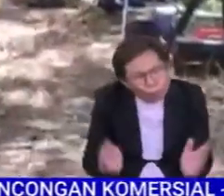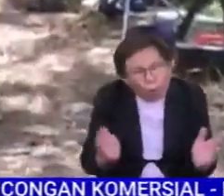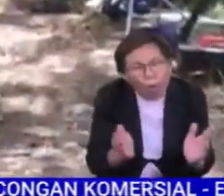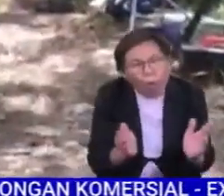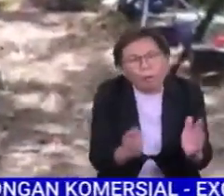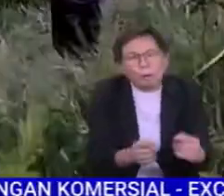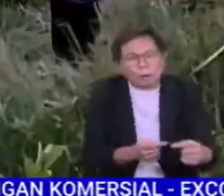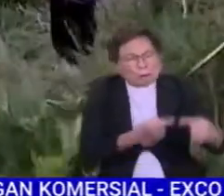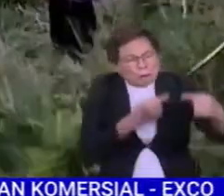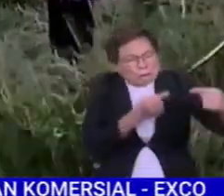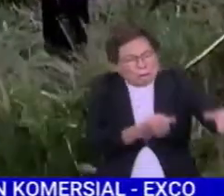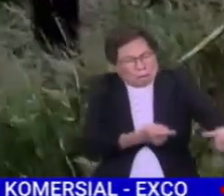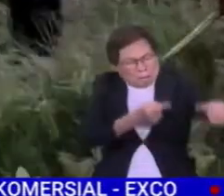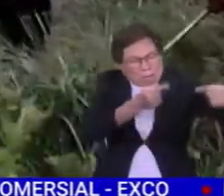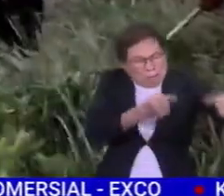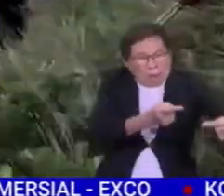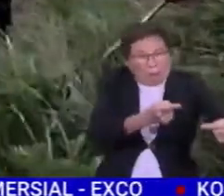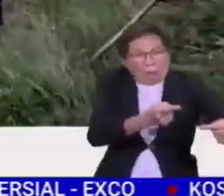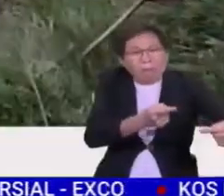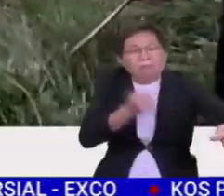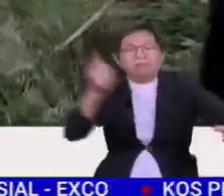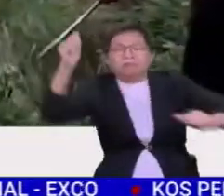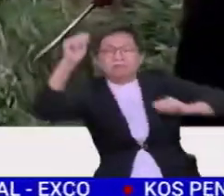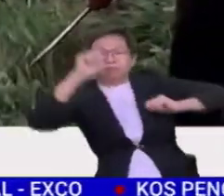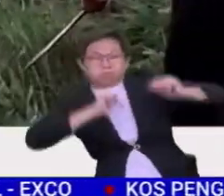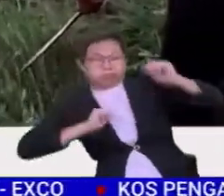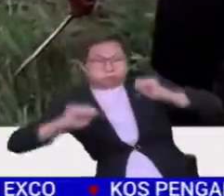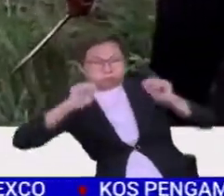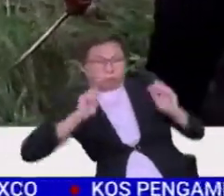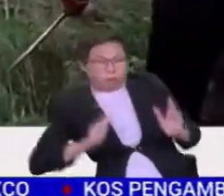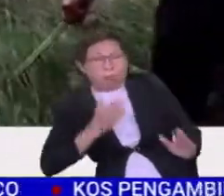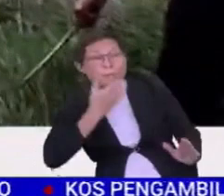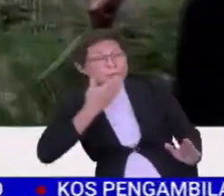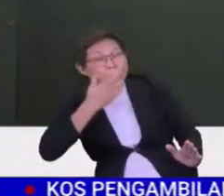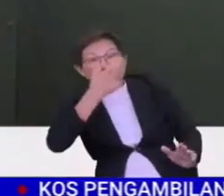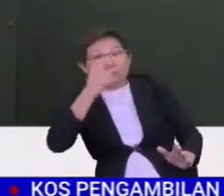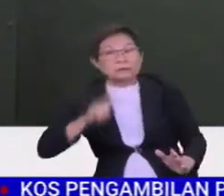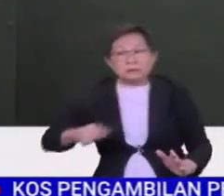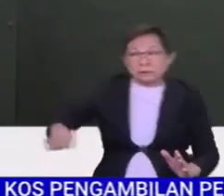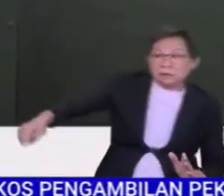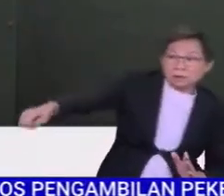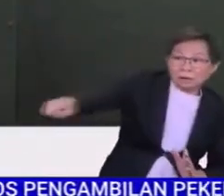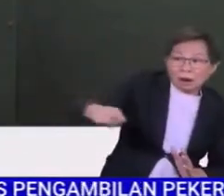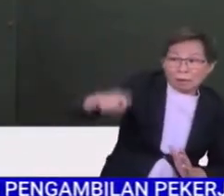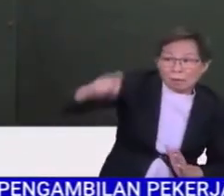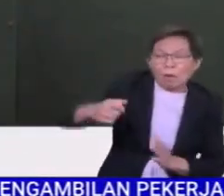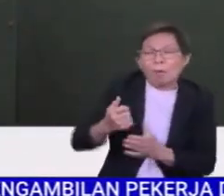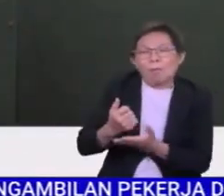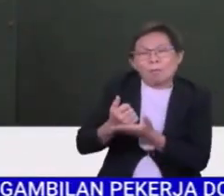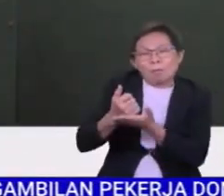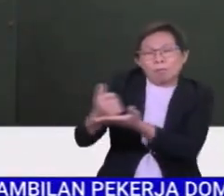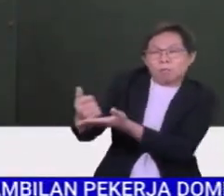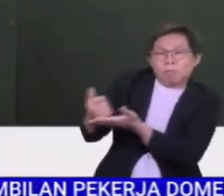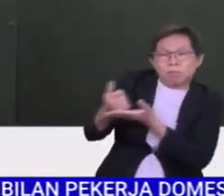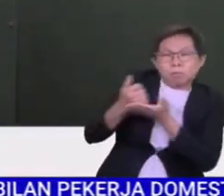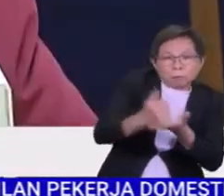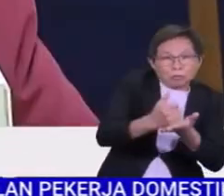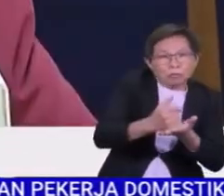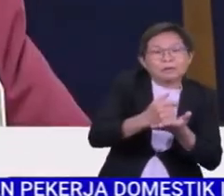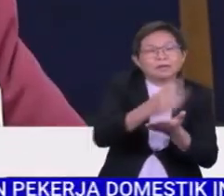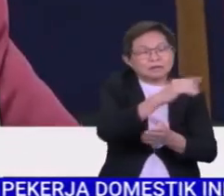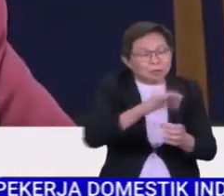pejuang-pejuang seni yang muda sekarang ini karena mereka ini perlu bantuan untuk ee semangat mereka terus ke